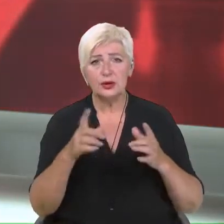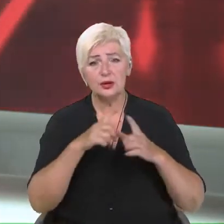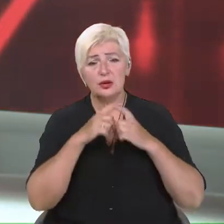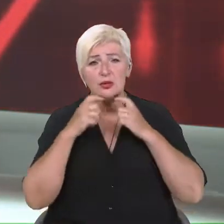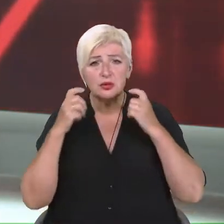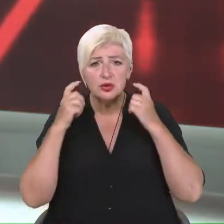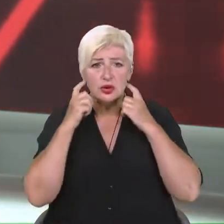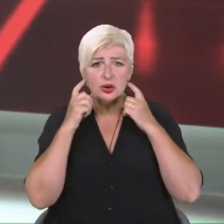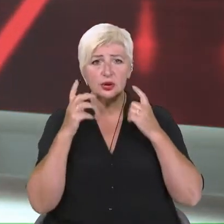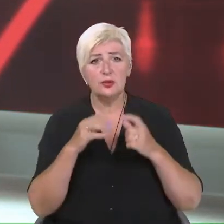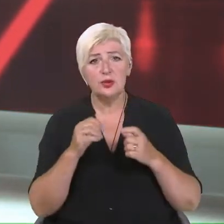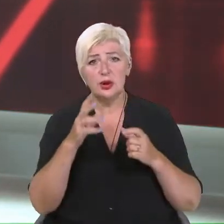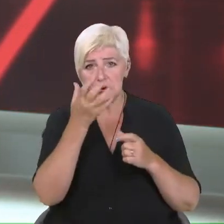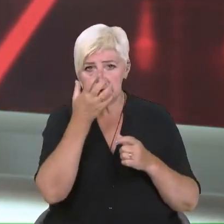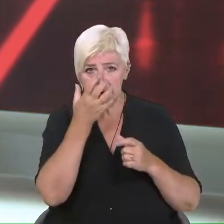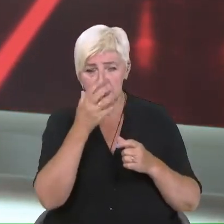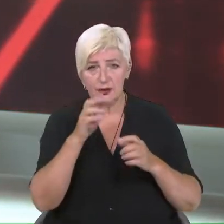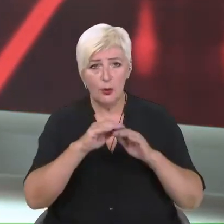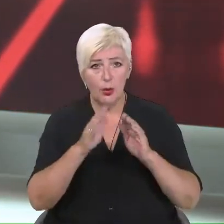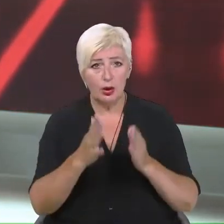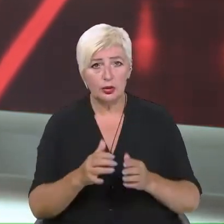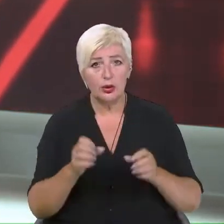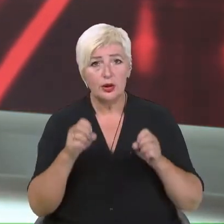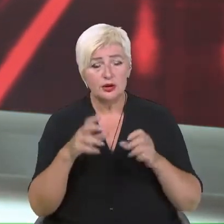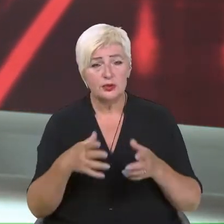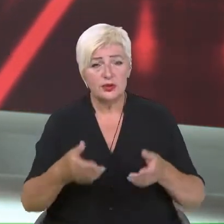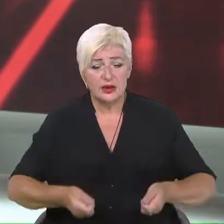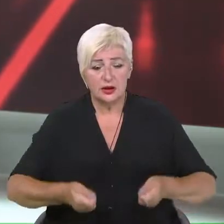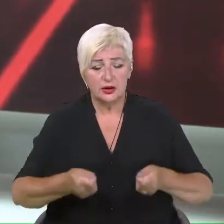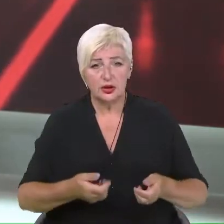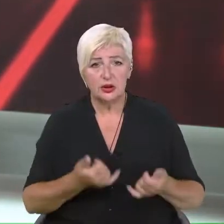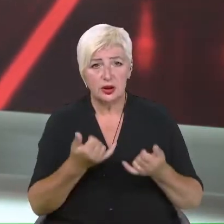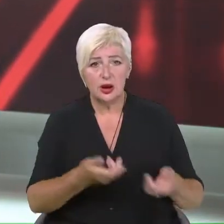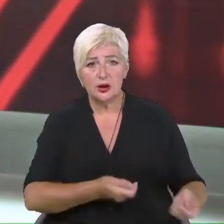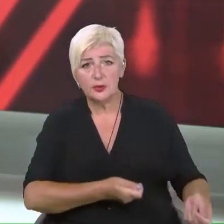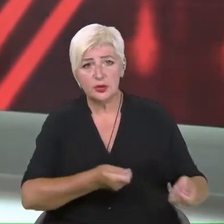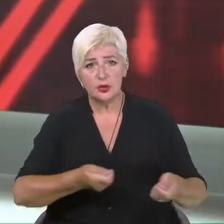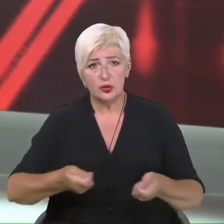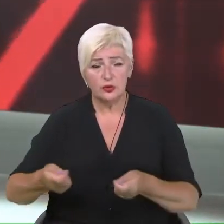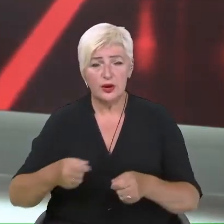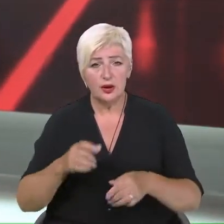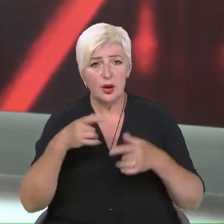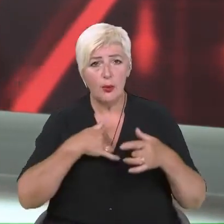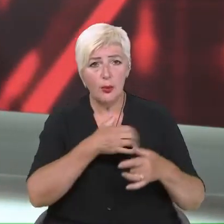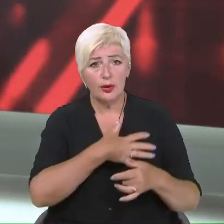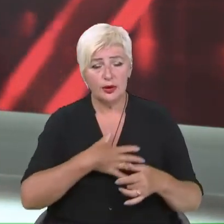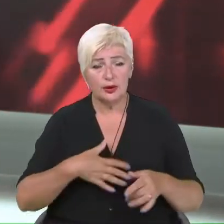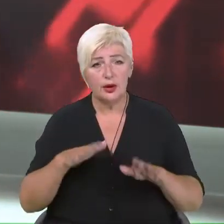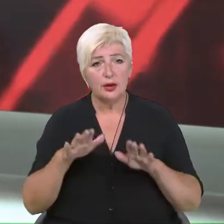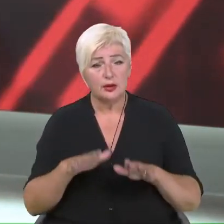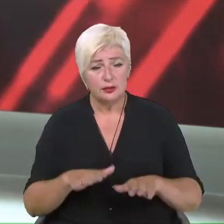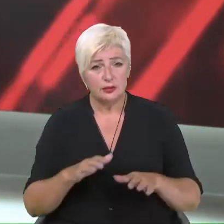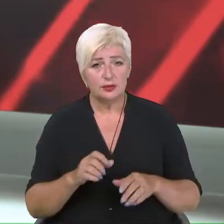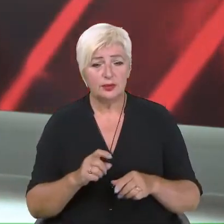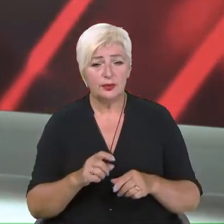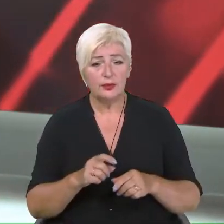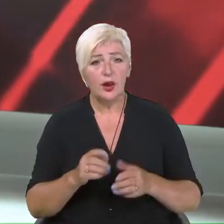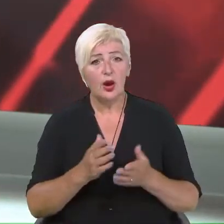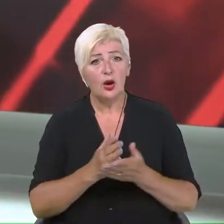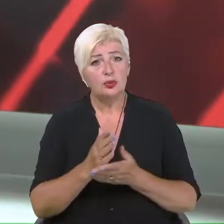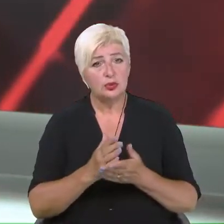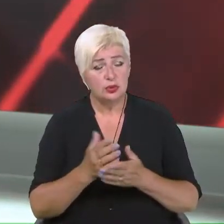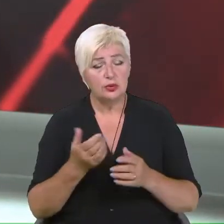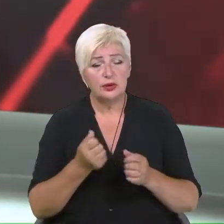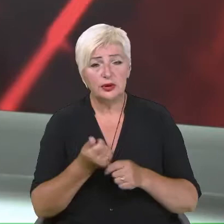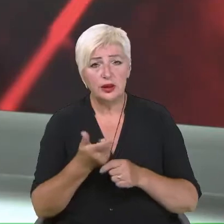кисневі балони, а ще спеціальні шини для транспортування поранених. Місцева станція екстреної допомоги обслуговує декілька міст.